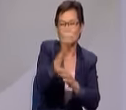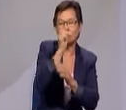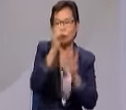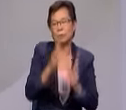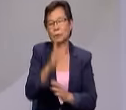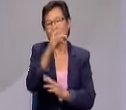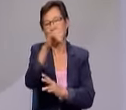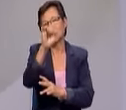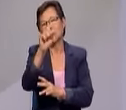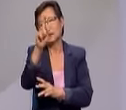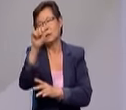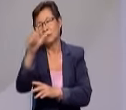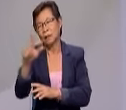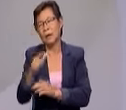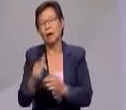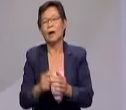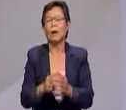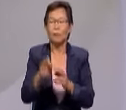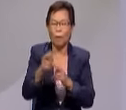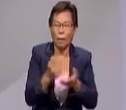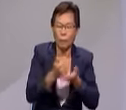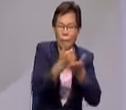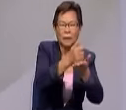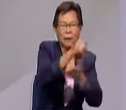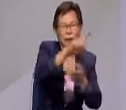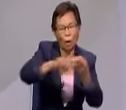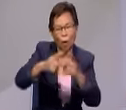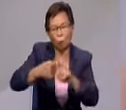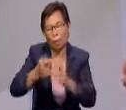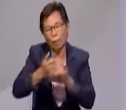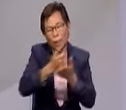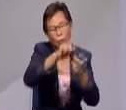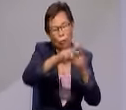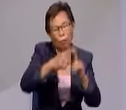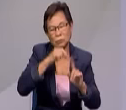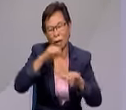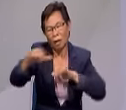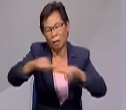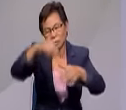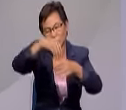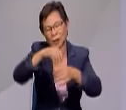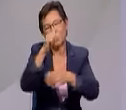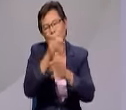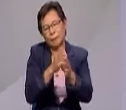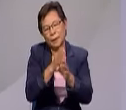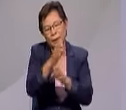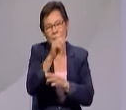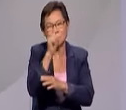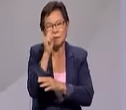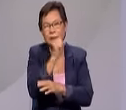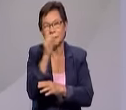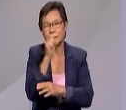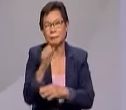Crystal, ia juga sebagai usaha membantu rakan yang sudah lama tidak bergerak aktif dalam bidang seni.